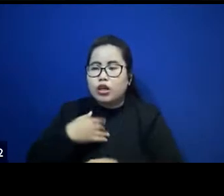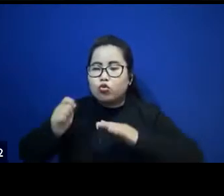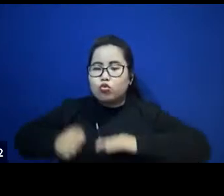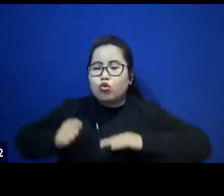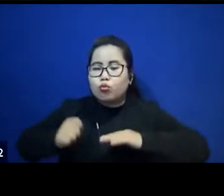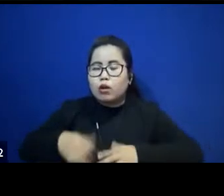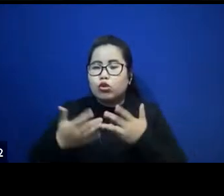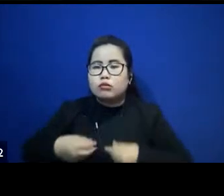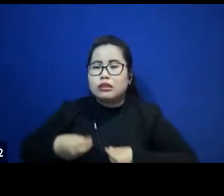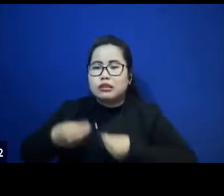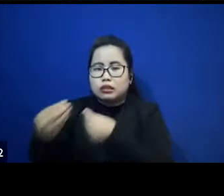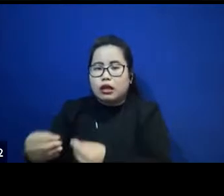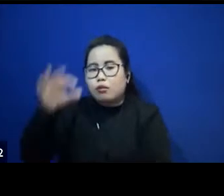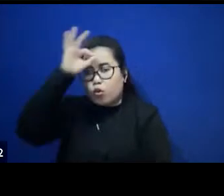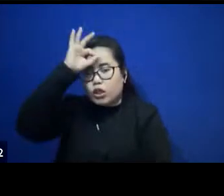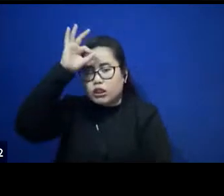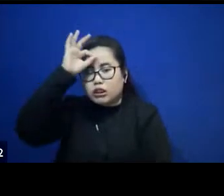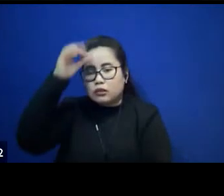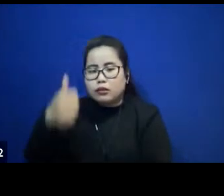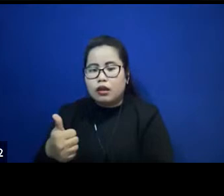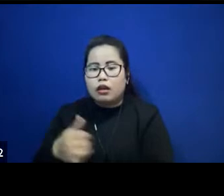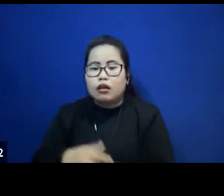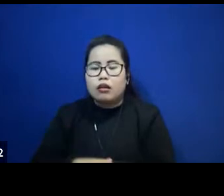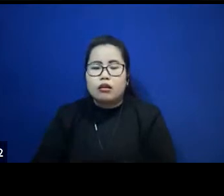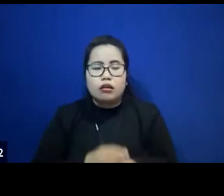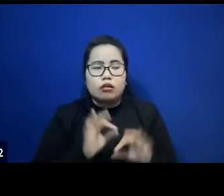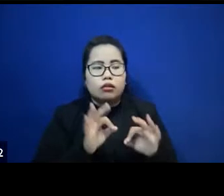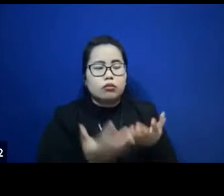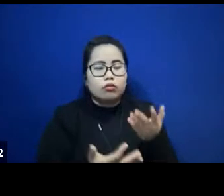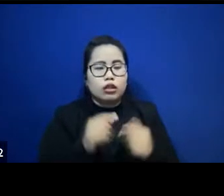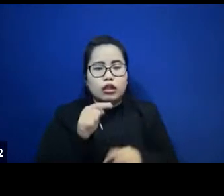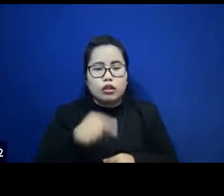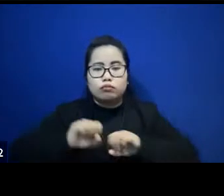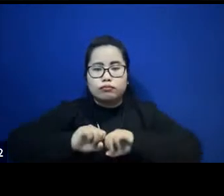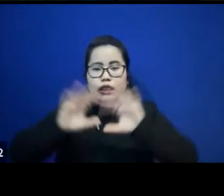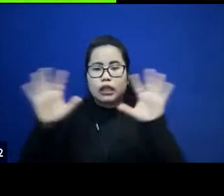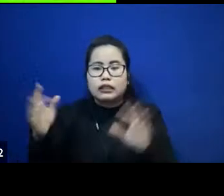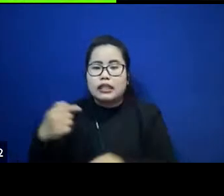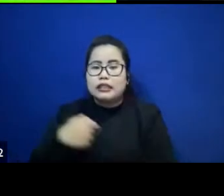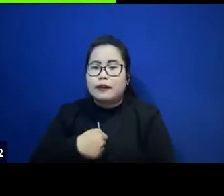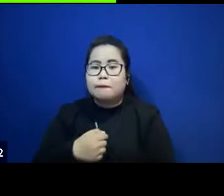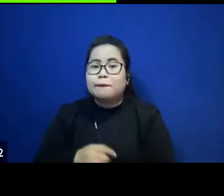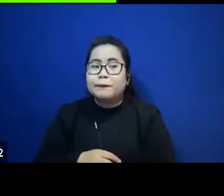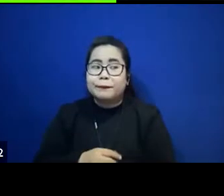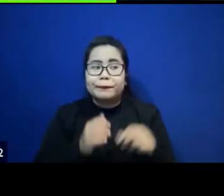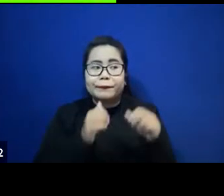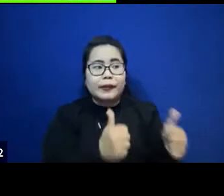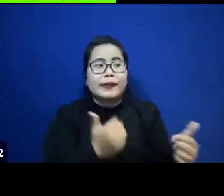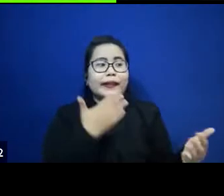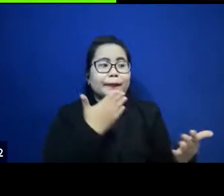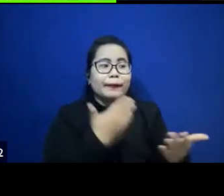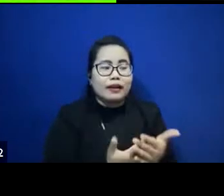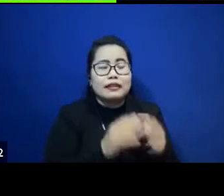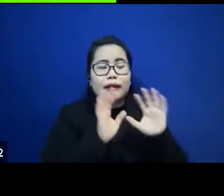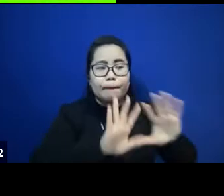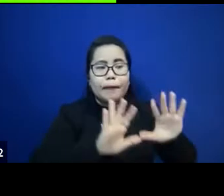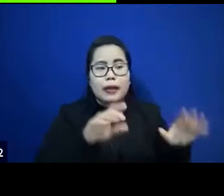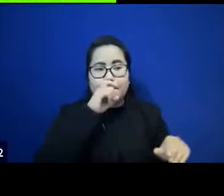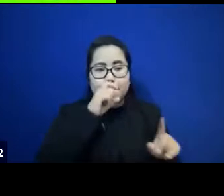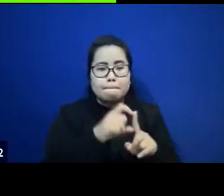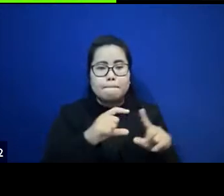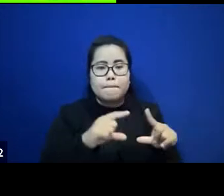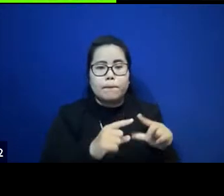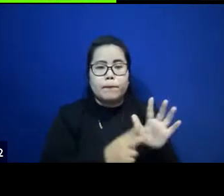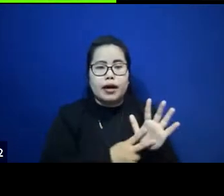diserahkan kepada polisi sebenarnya itu baterai itu berperan dari Solo iyek Baik terima kasih banyak Pak Dani